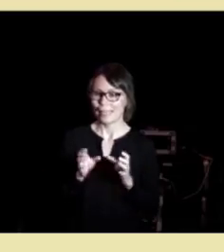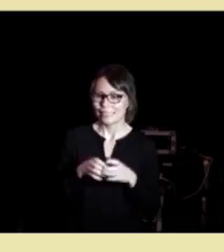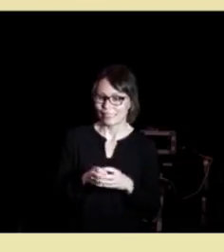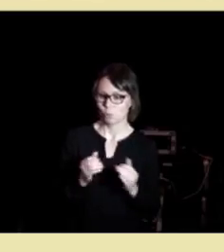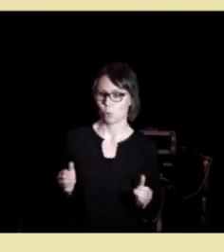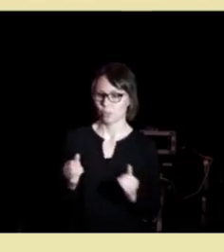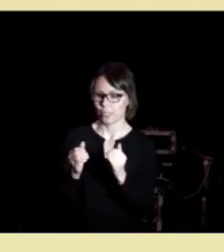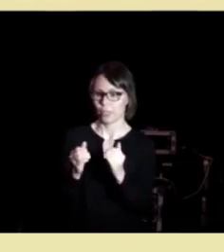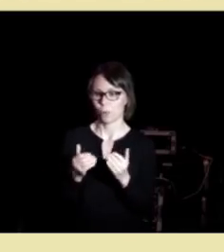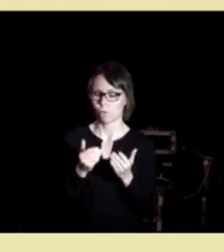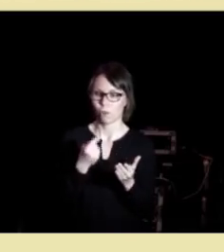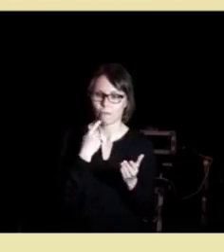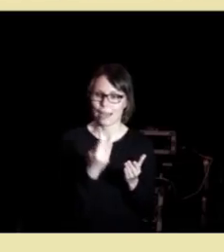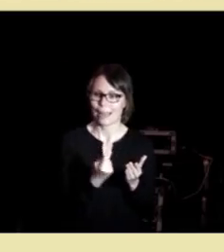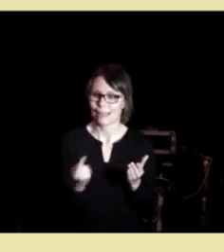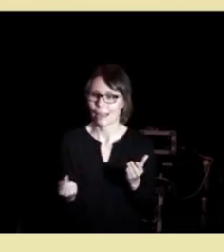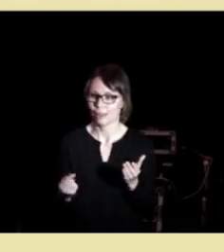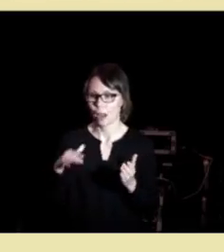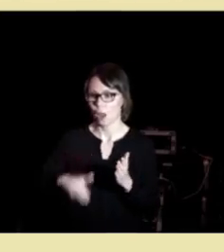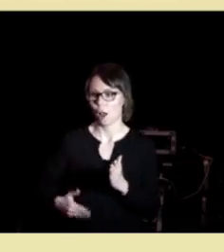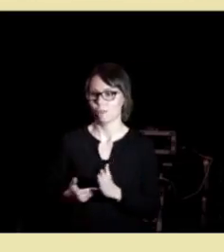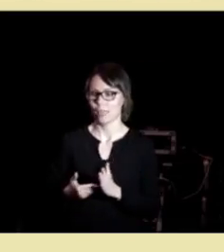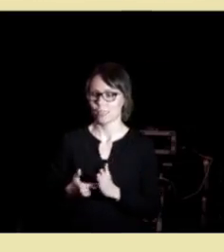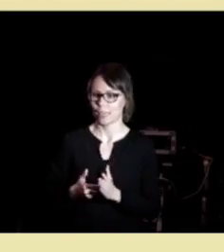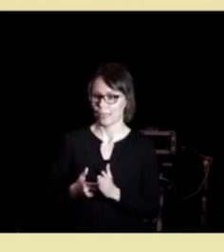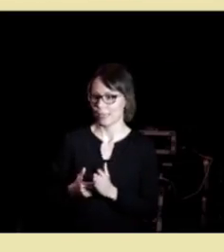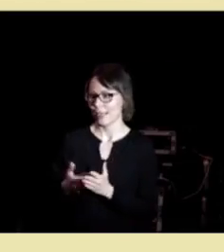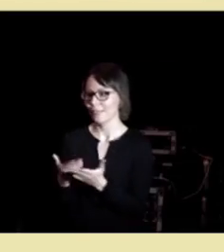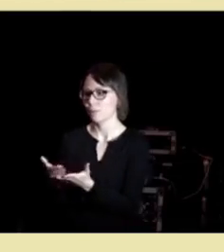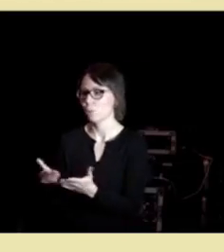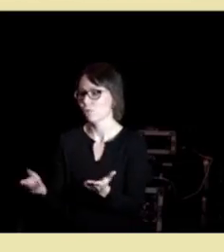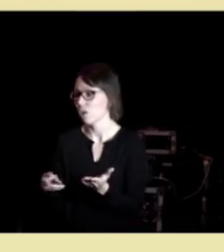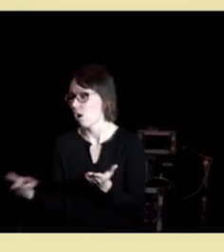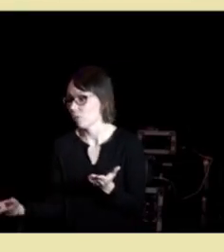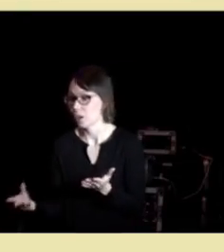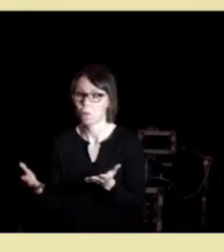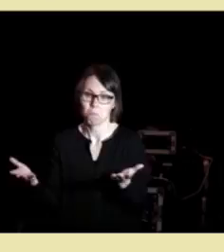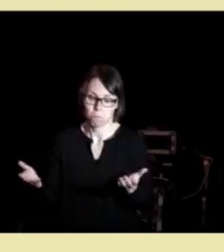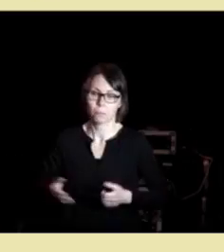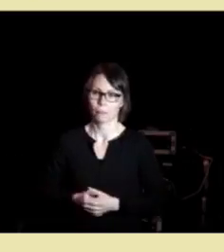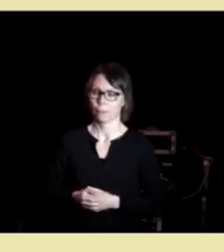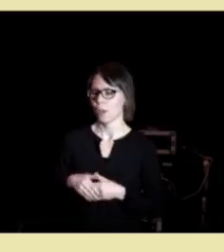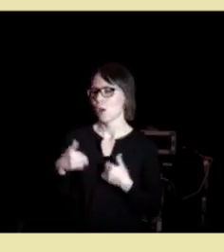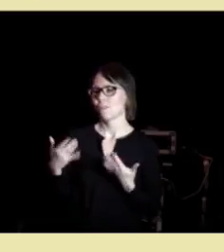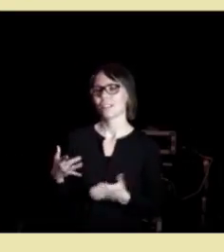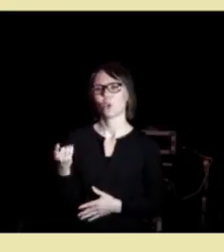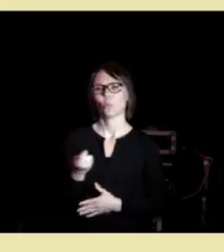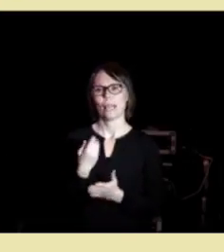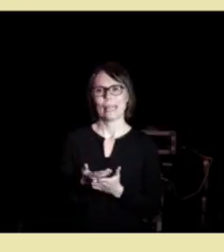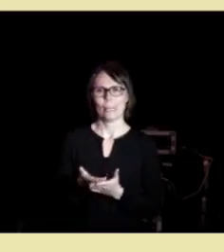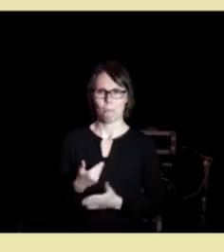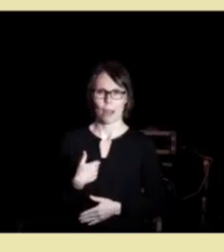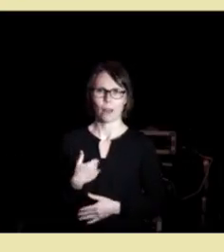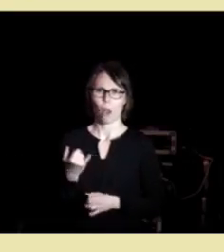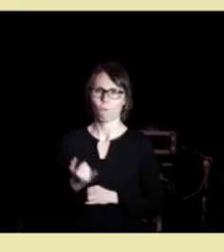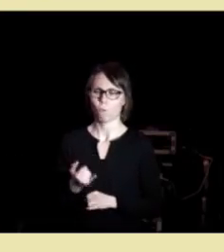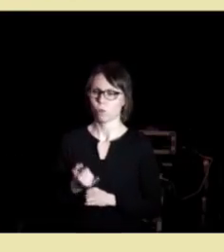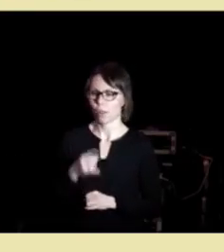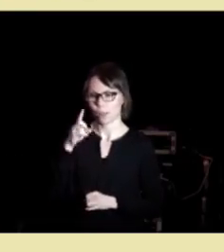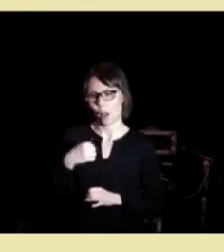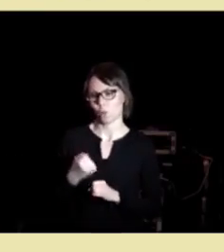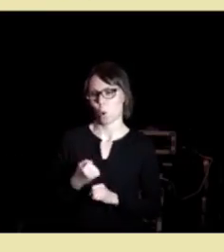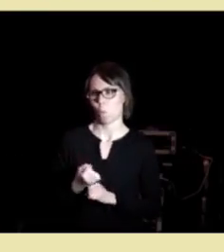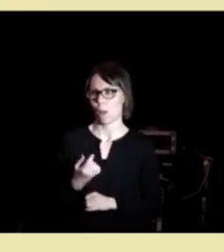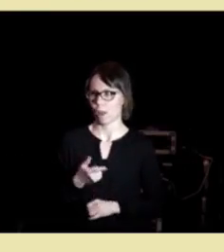i forhold til enkelte. Lavterskeltilbud i forhold til andre. La meg vise noen eksempler på hvordan vi kan